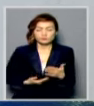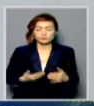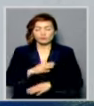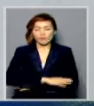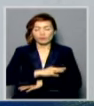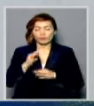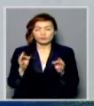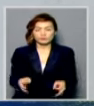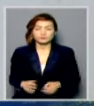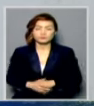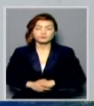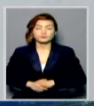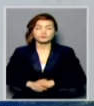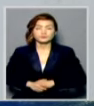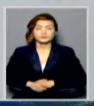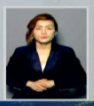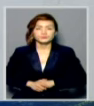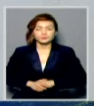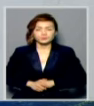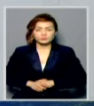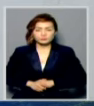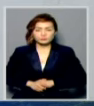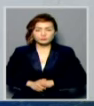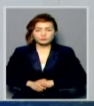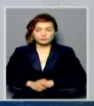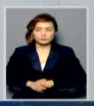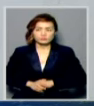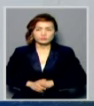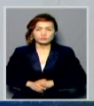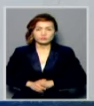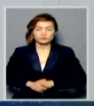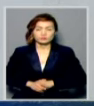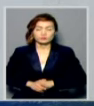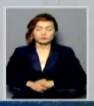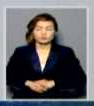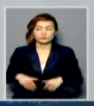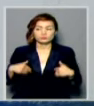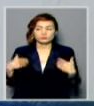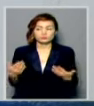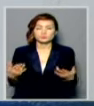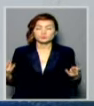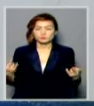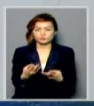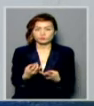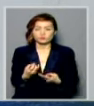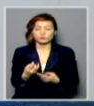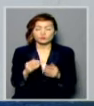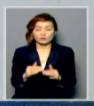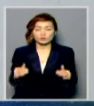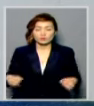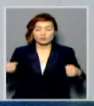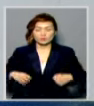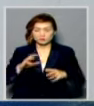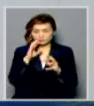ғылыми өрісі озық жетілген бала болып тәрбиелеу және балаларымыздың